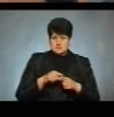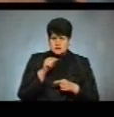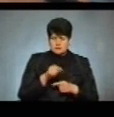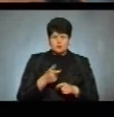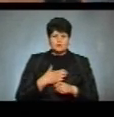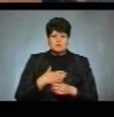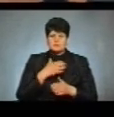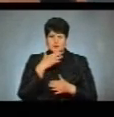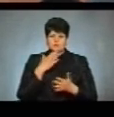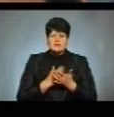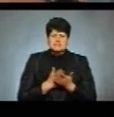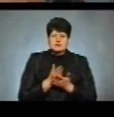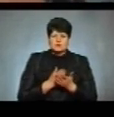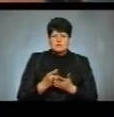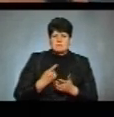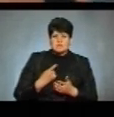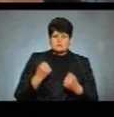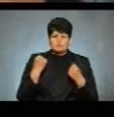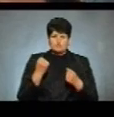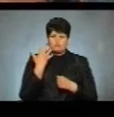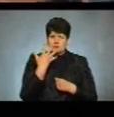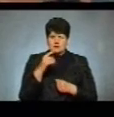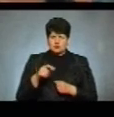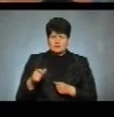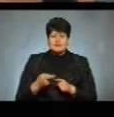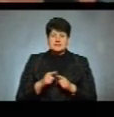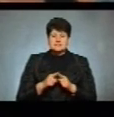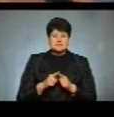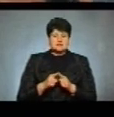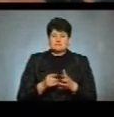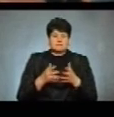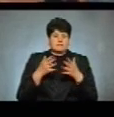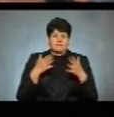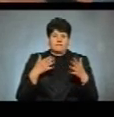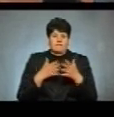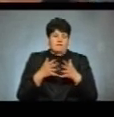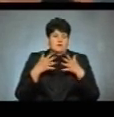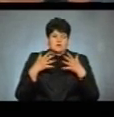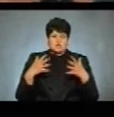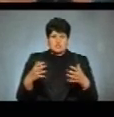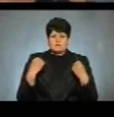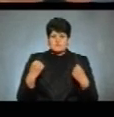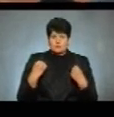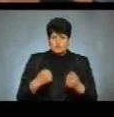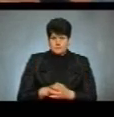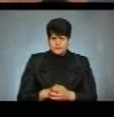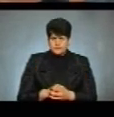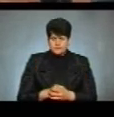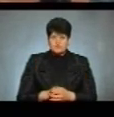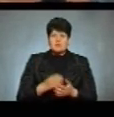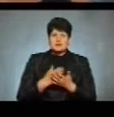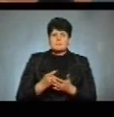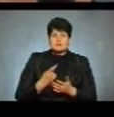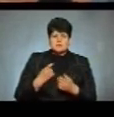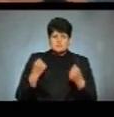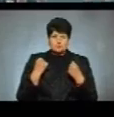є заслужених майстрів спорту, 5 чоловік. Це вже вершина, ви розумієте, в спорті. Заслужений майстер спорту. Є майстер спорту